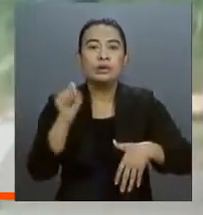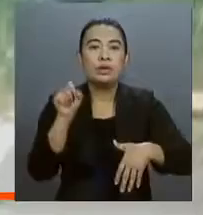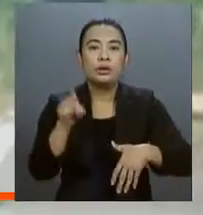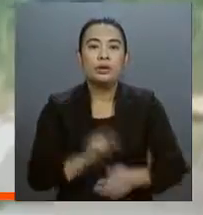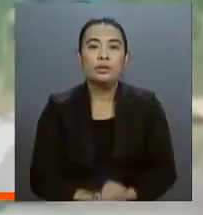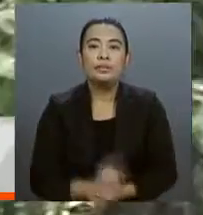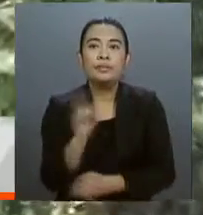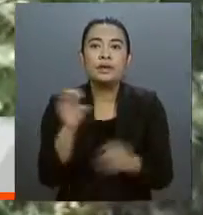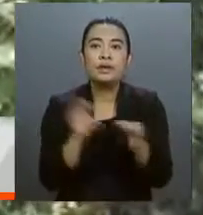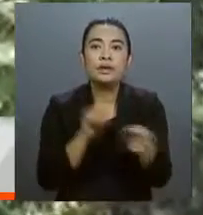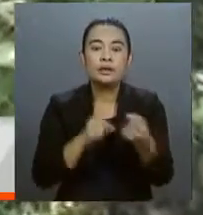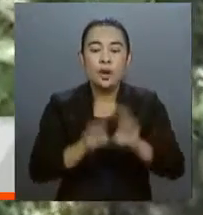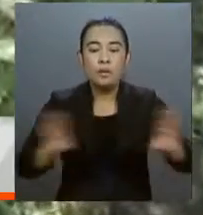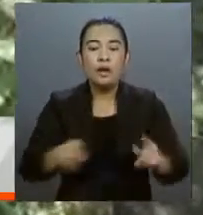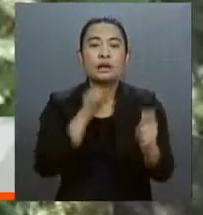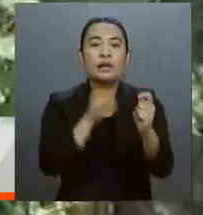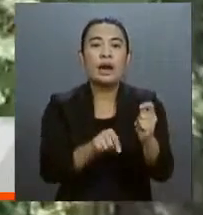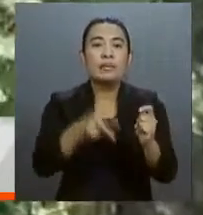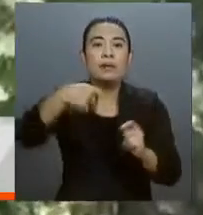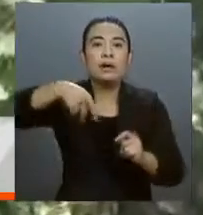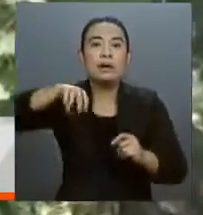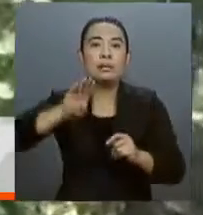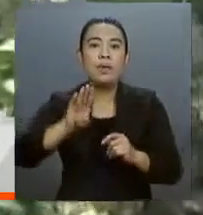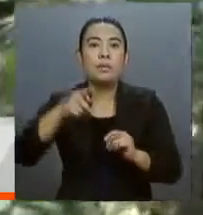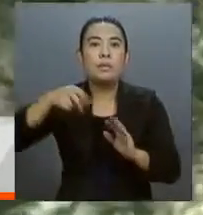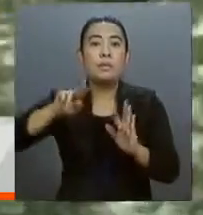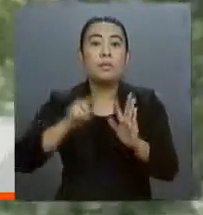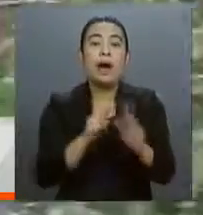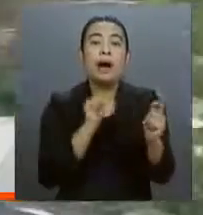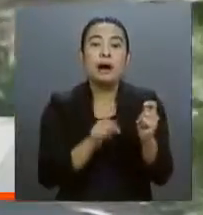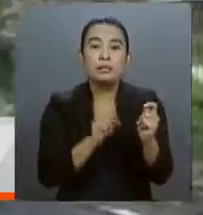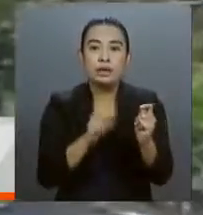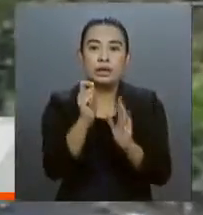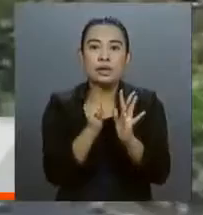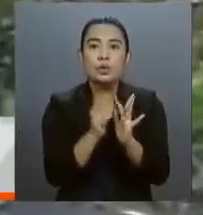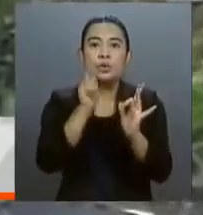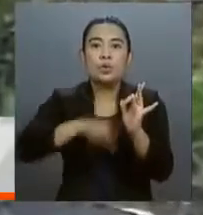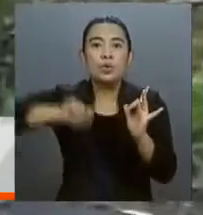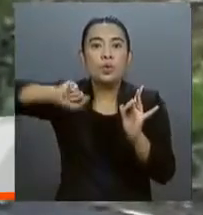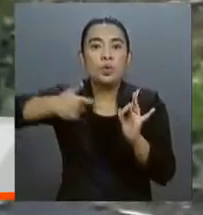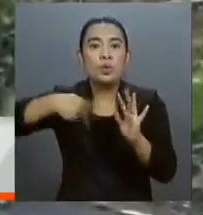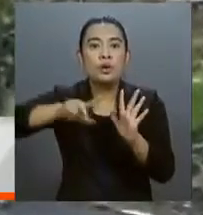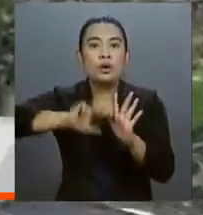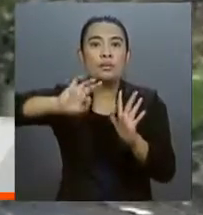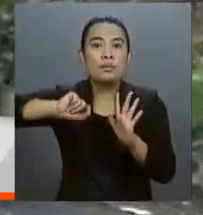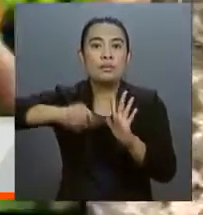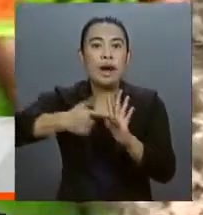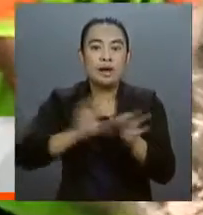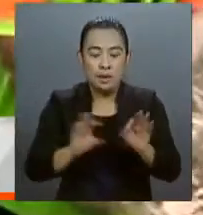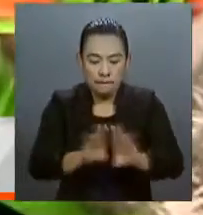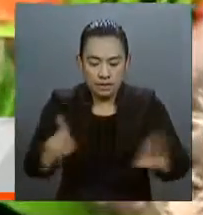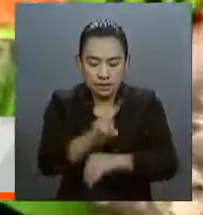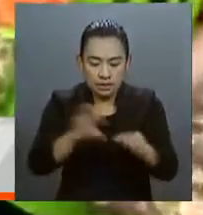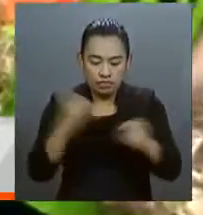เร่งเปิดเส้นทางสายอำเภอพพรอำเภออุ้มผางหลังเสาไฟฟ้าและต้นไม้ล้มขวางถนนหลายจุดด้านนาย